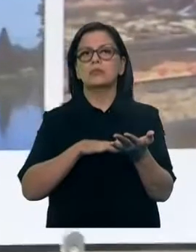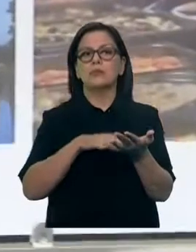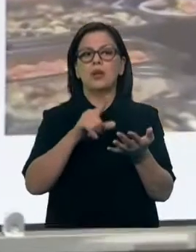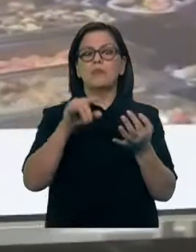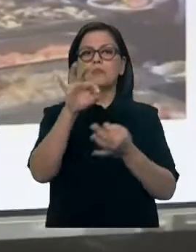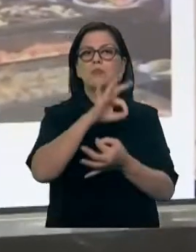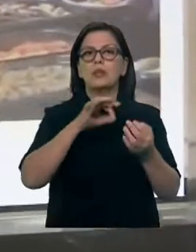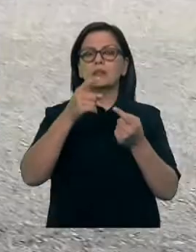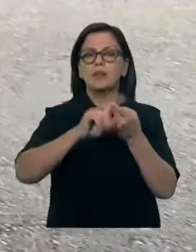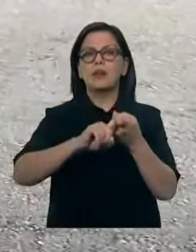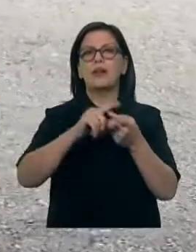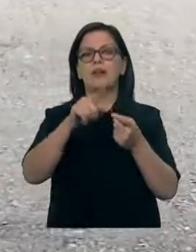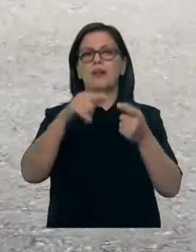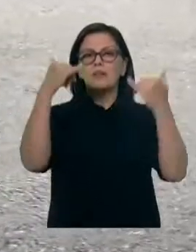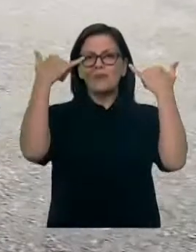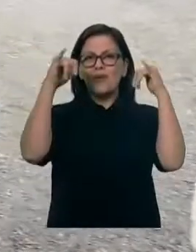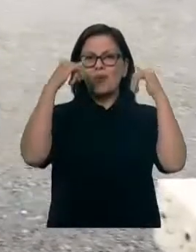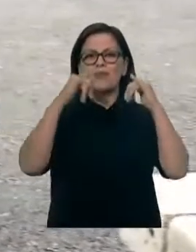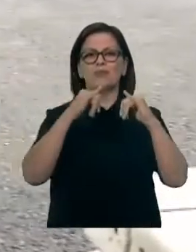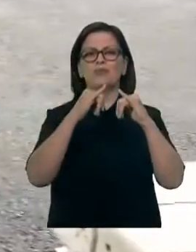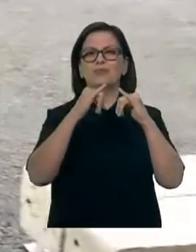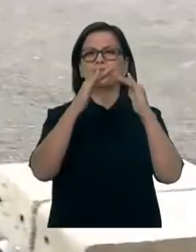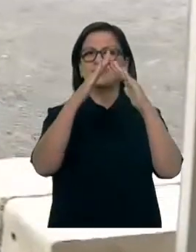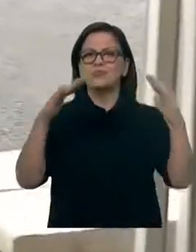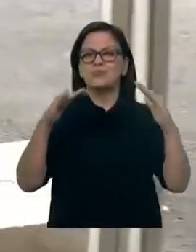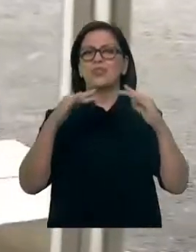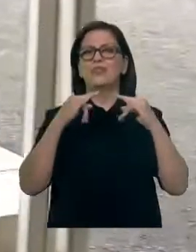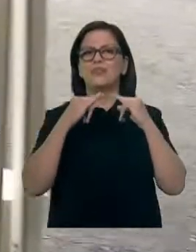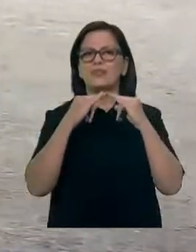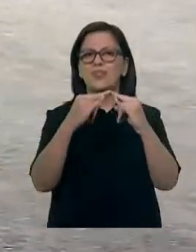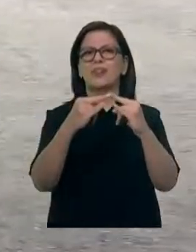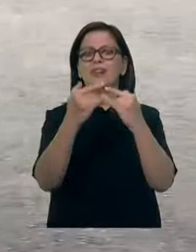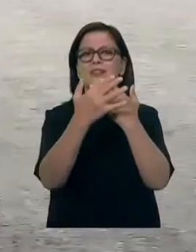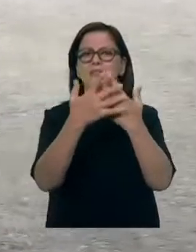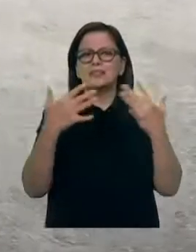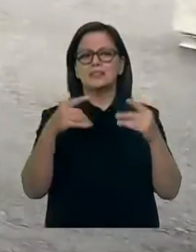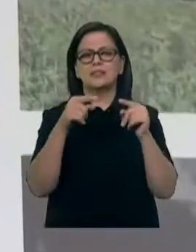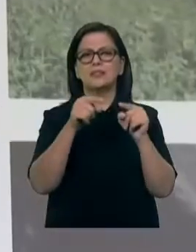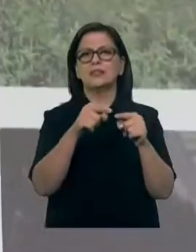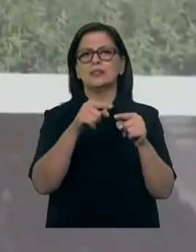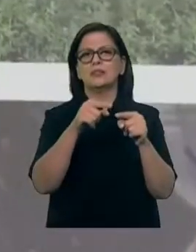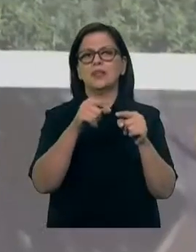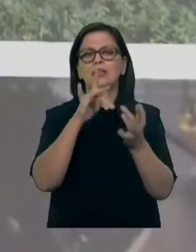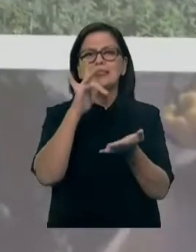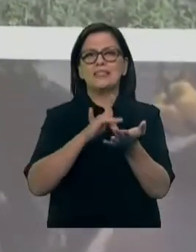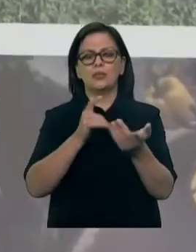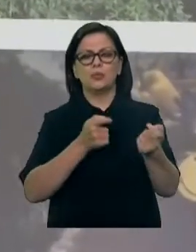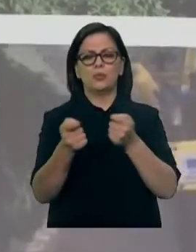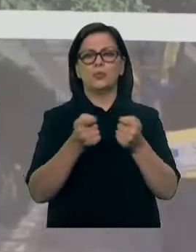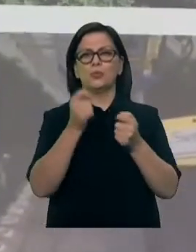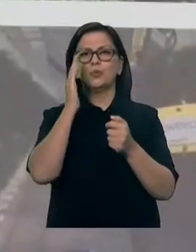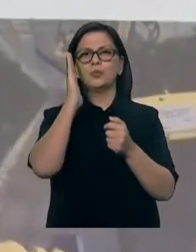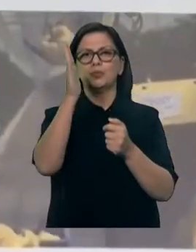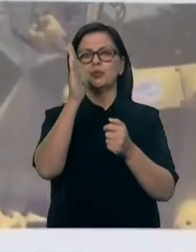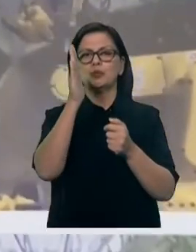ictimai fermanın qurulması nəzərdə tutulur. Burada ağıllı idarə etmə sistemi data və təhlil mərkəzindən həyata keçiriləcək. Qeyd edək